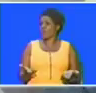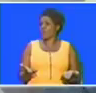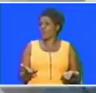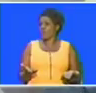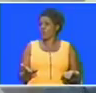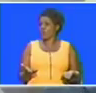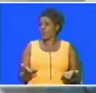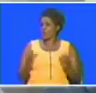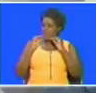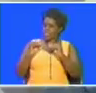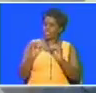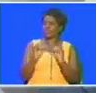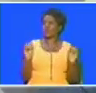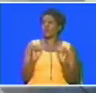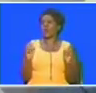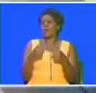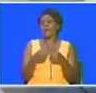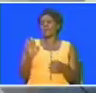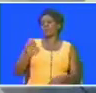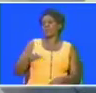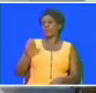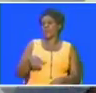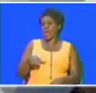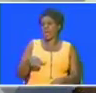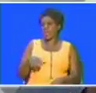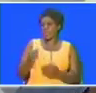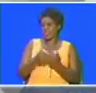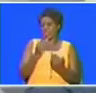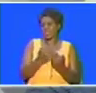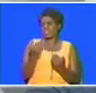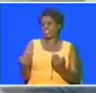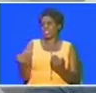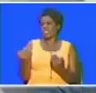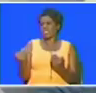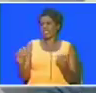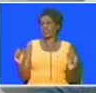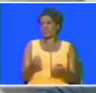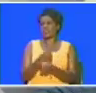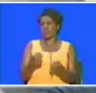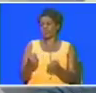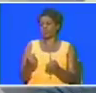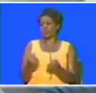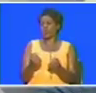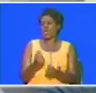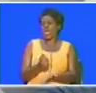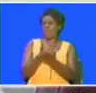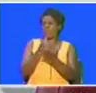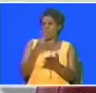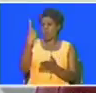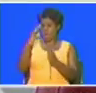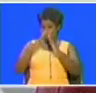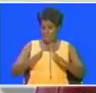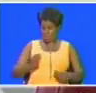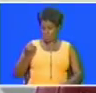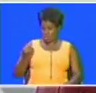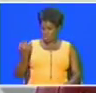ama utakosa kuwafundisha mambo mengine ya juu juu? Na kina mama mwache kuleza watoto ni kama mbaye mtoto hawezi kutoa vyombo mezani. Kuna nyumba mimi nishaenda, watoto